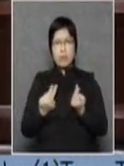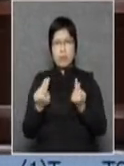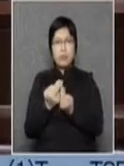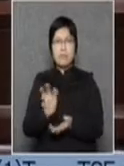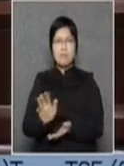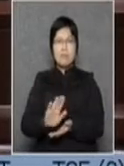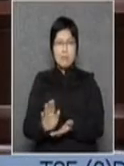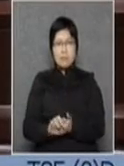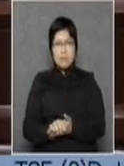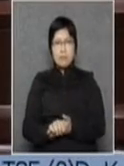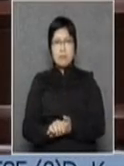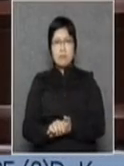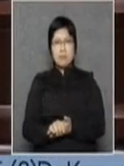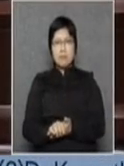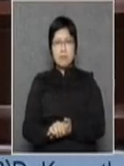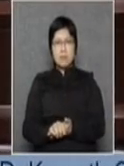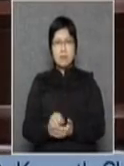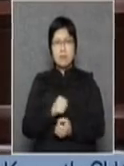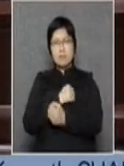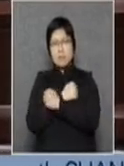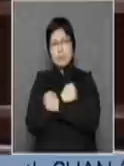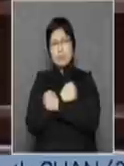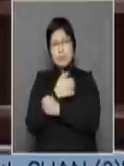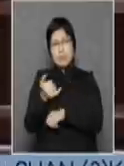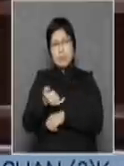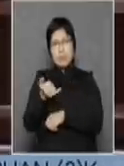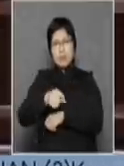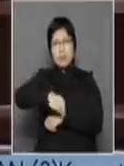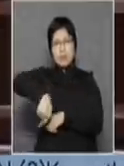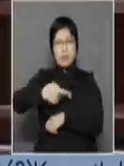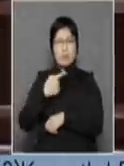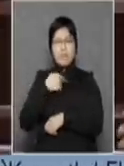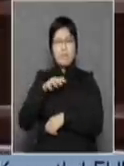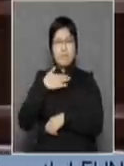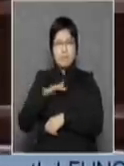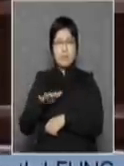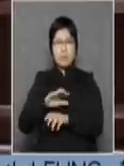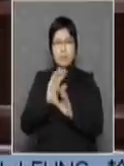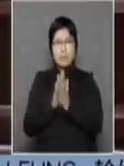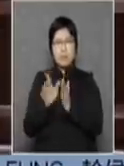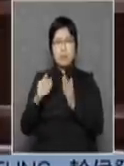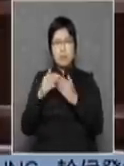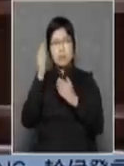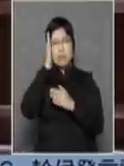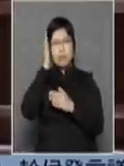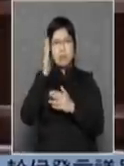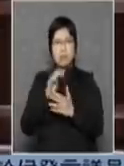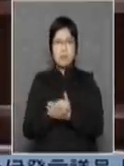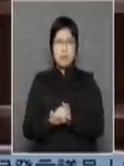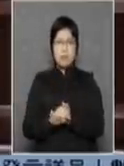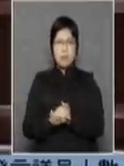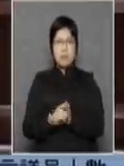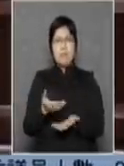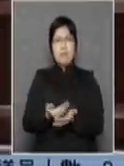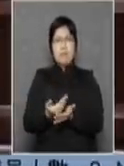去休閒的、地方這樣的，所有地方都是住宅。喂，那又怎麼解